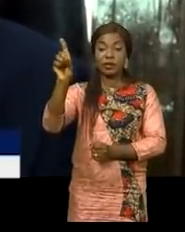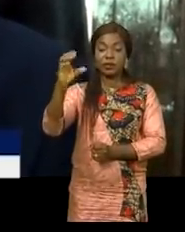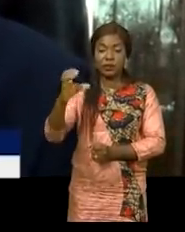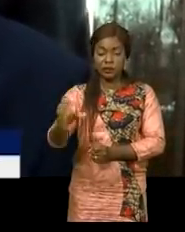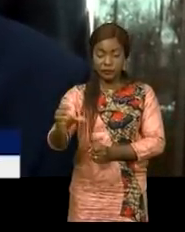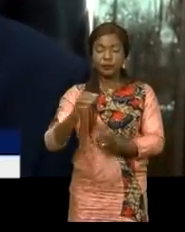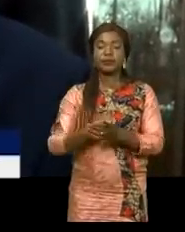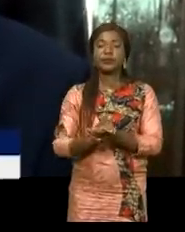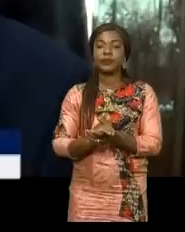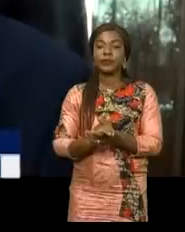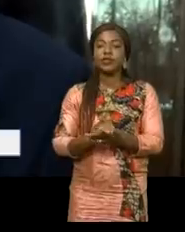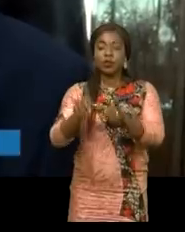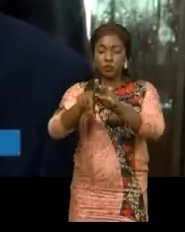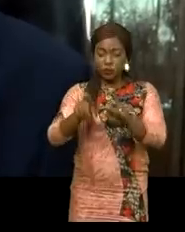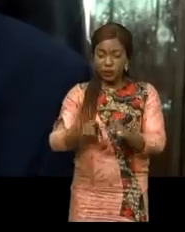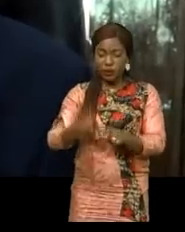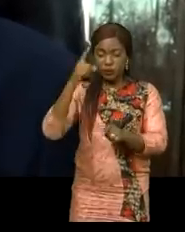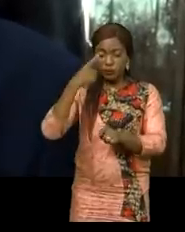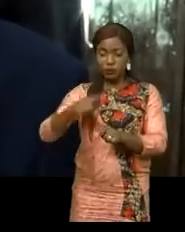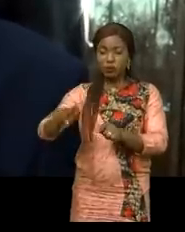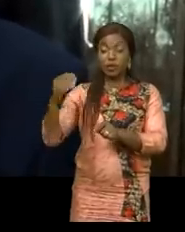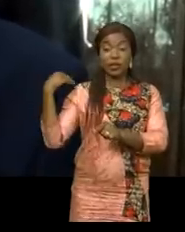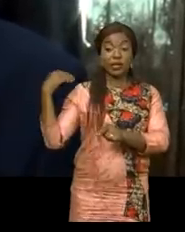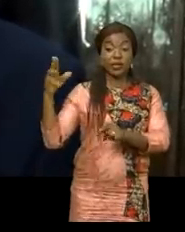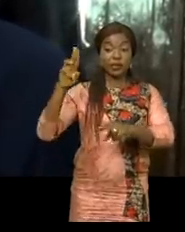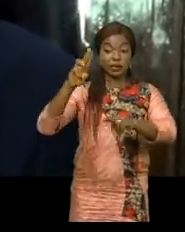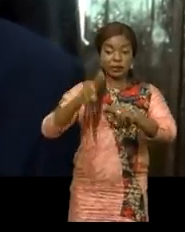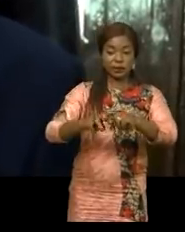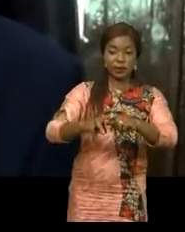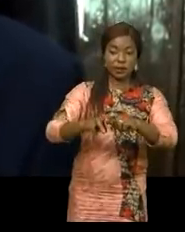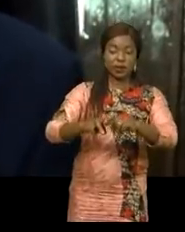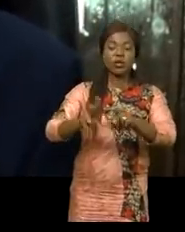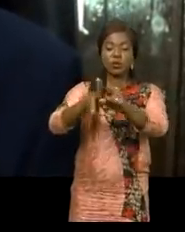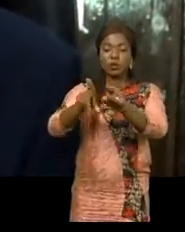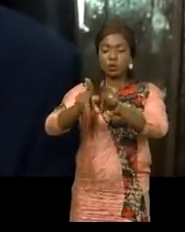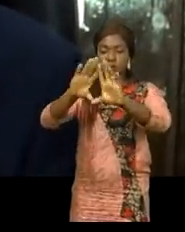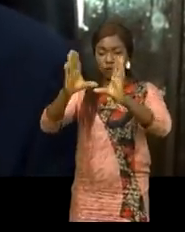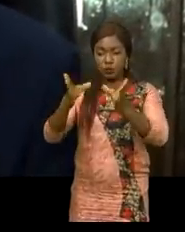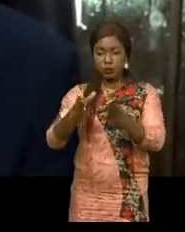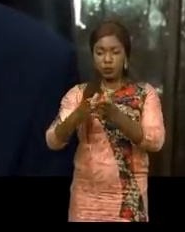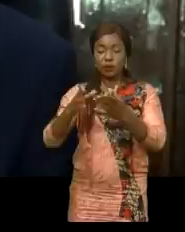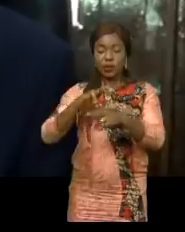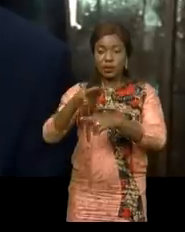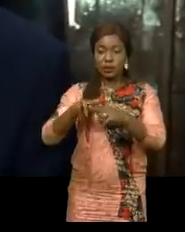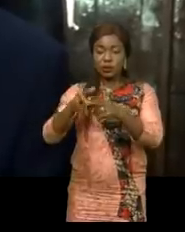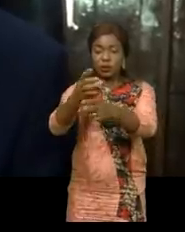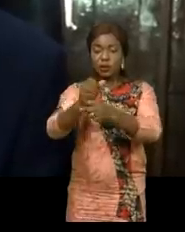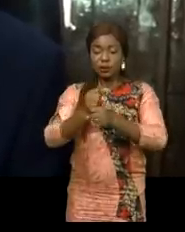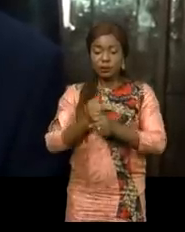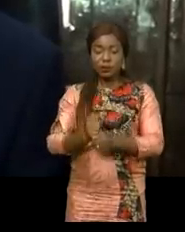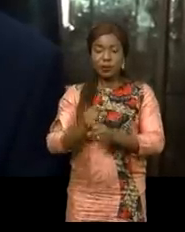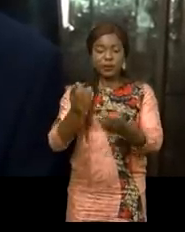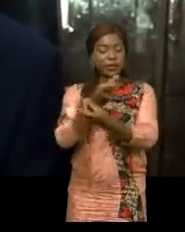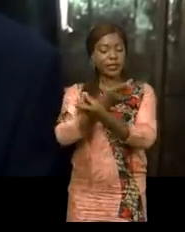siège pour toute la nation attend la délivrance